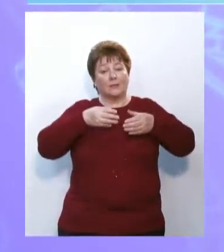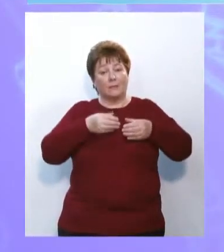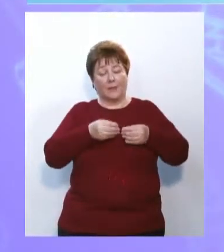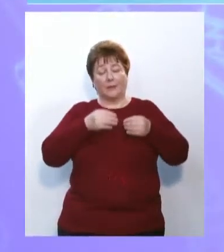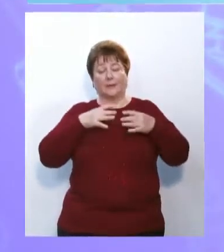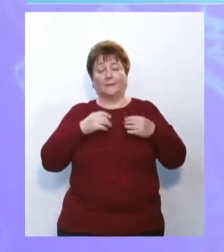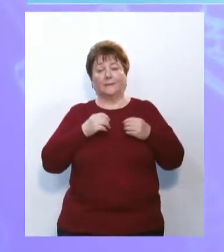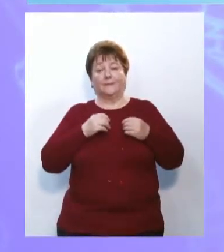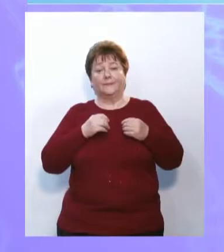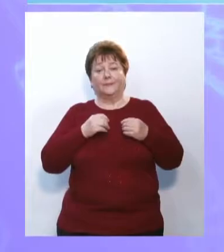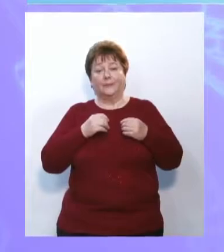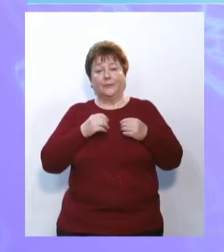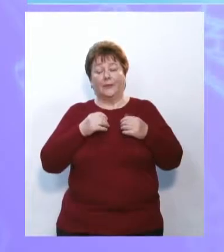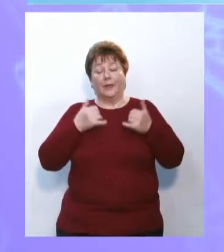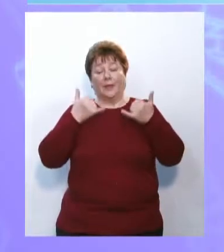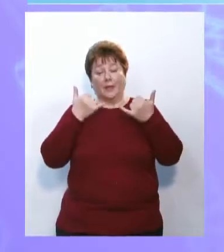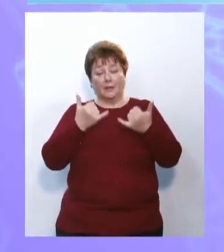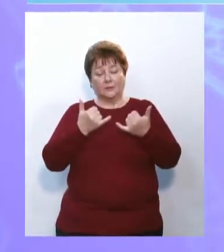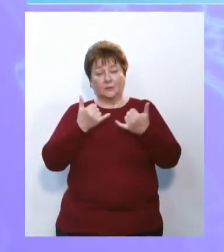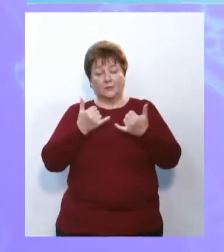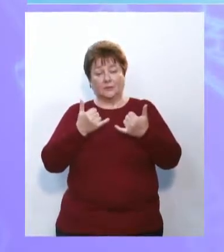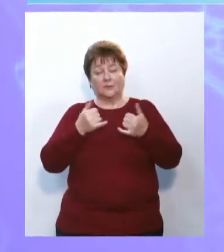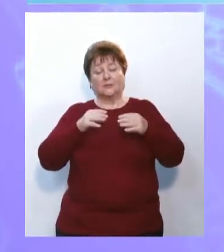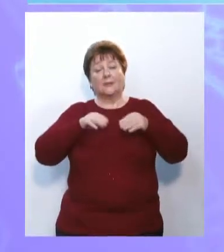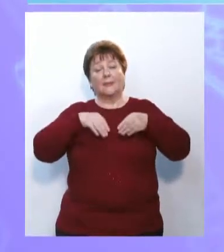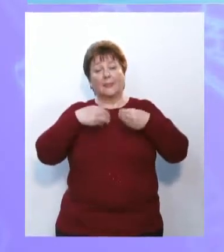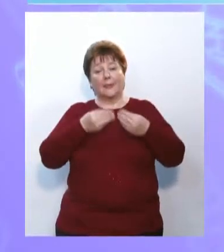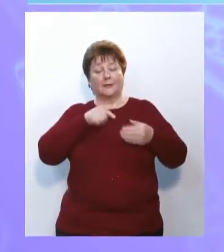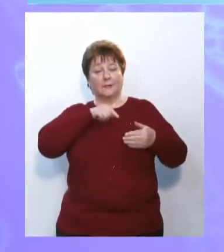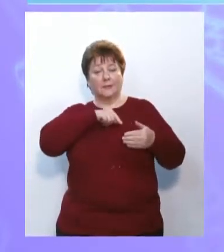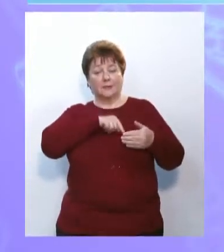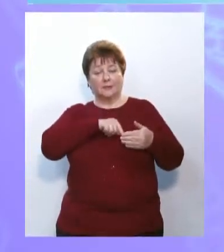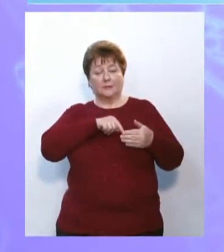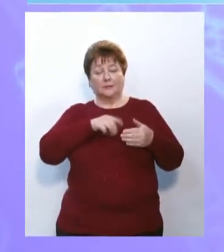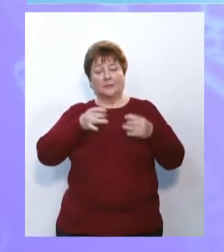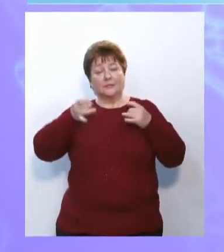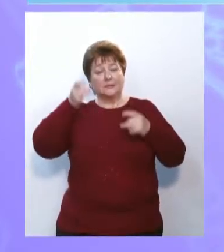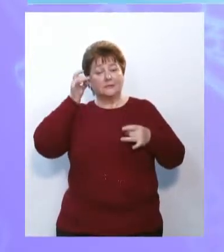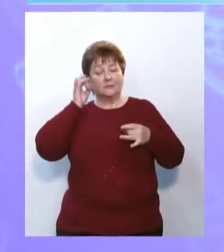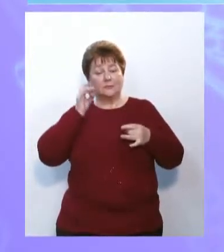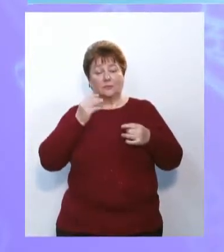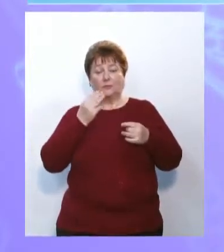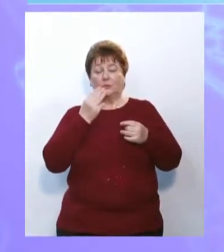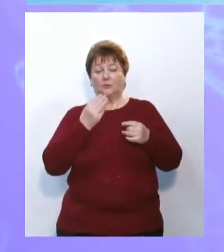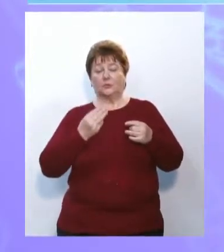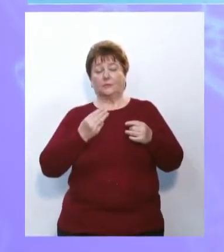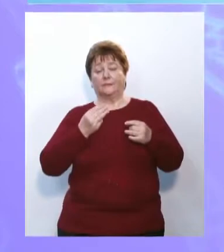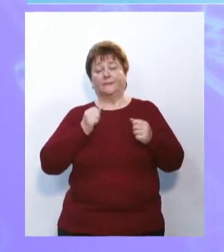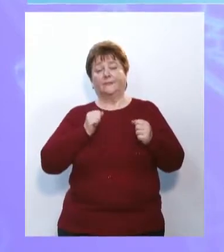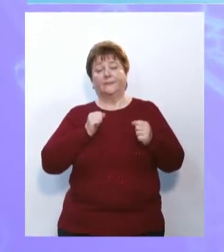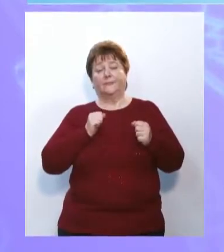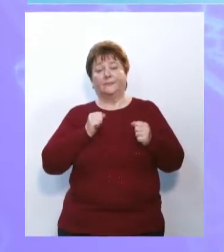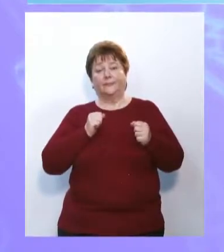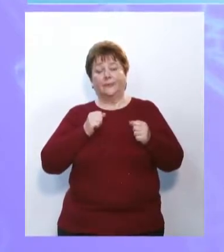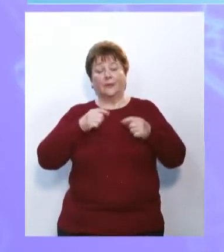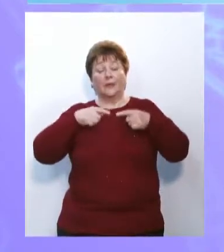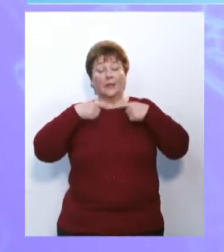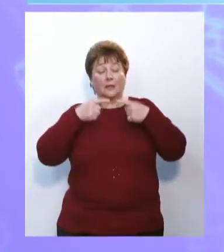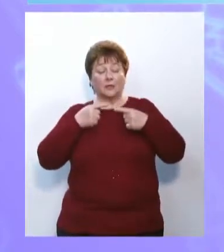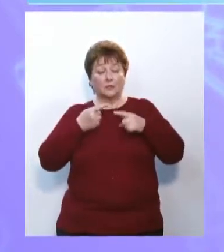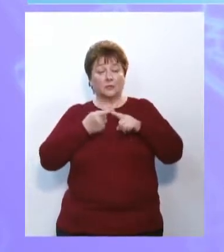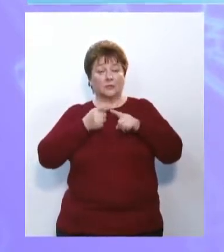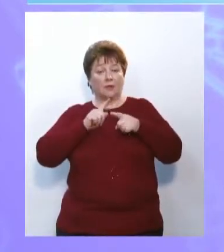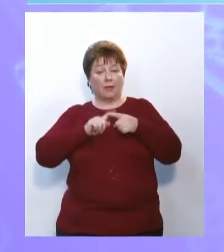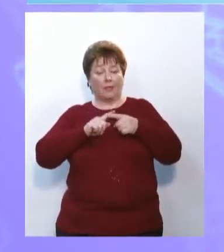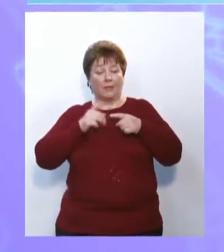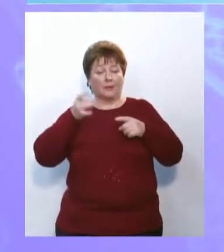А теперь дадим характеристику звуку Щ. Произнесите